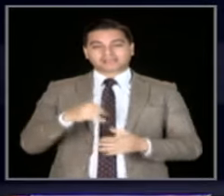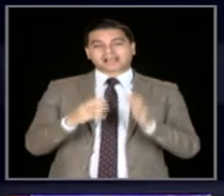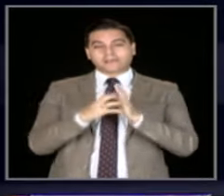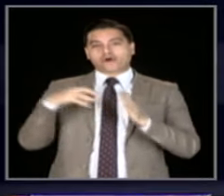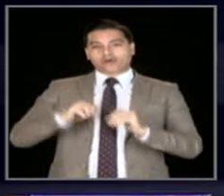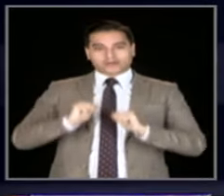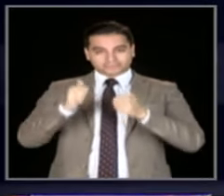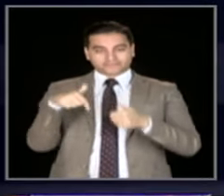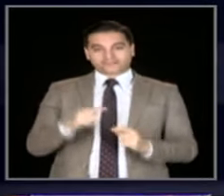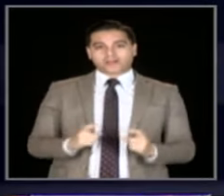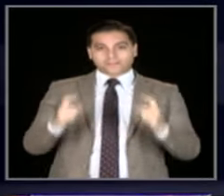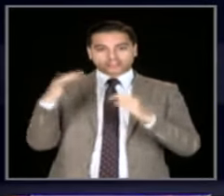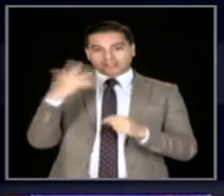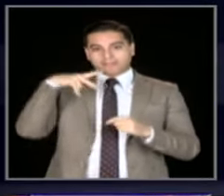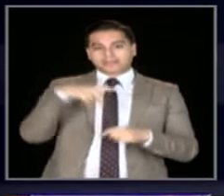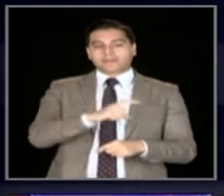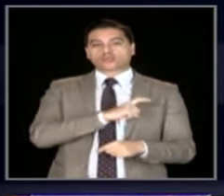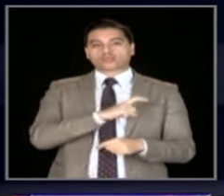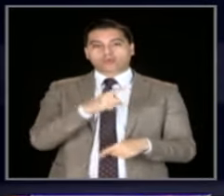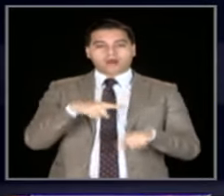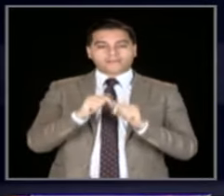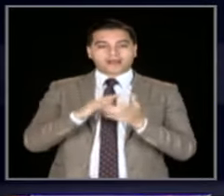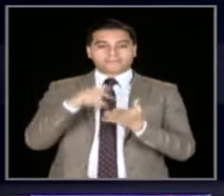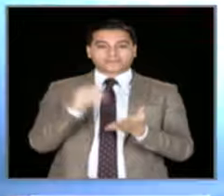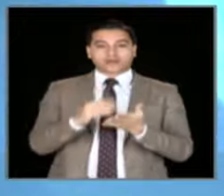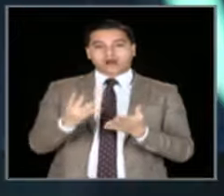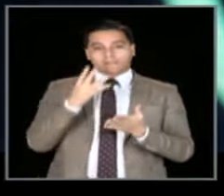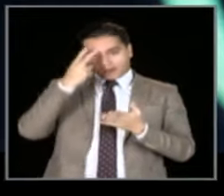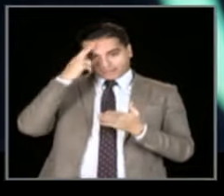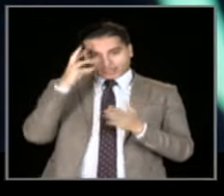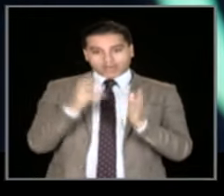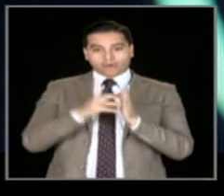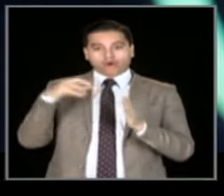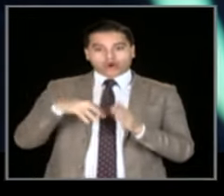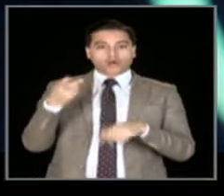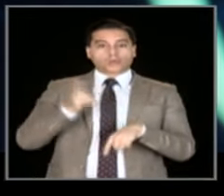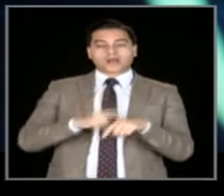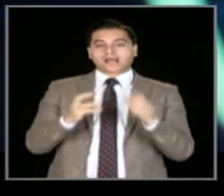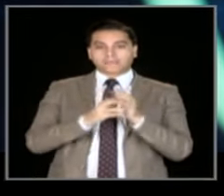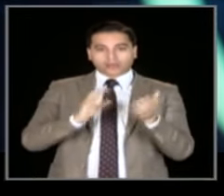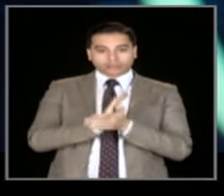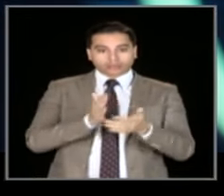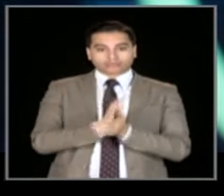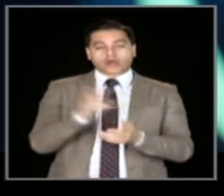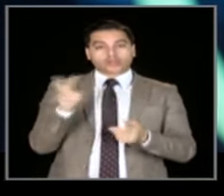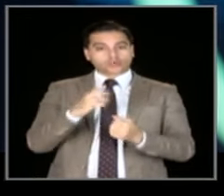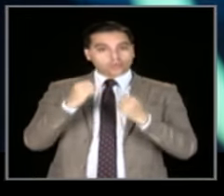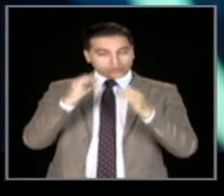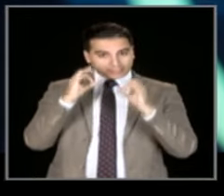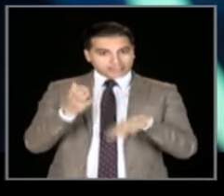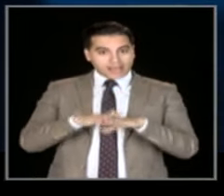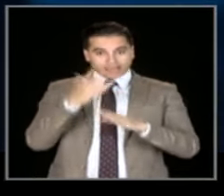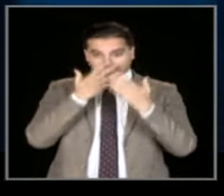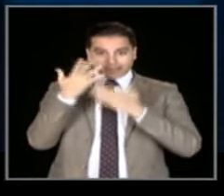هنمثل جامعة القاهرة في ماتش النهاردة 8 طلاب، هيبتدي منهم 4. جامعة القاهرة وجامعة طنطا جامعتين أقوياء وليهم تاريخ في